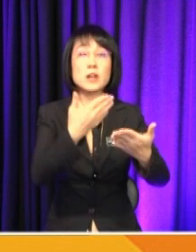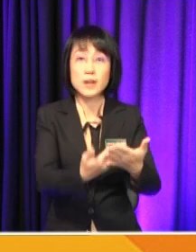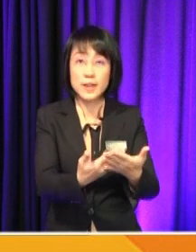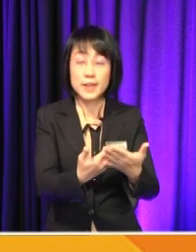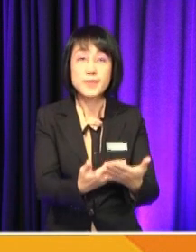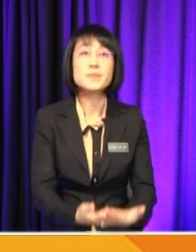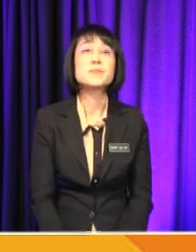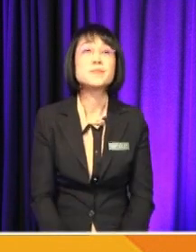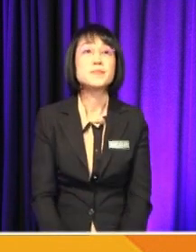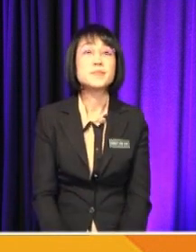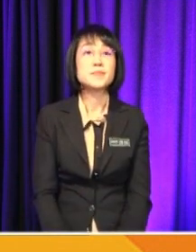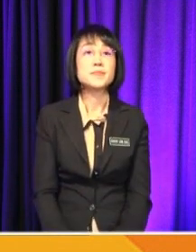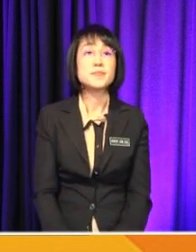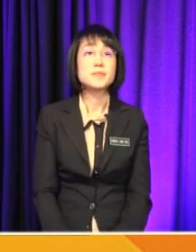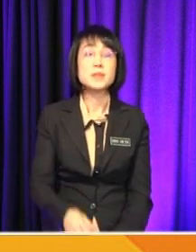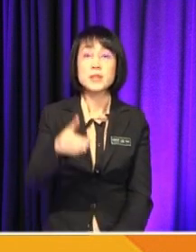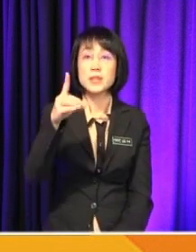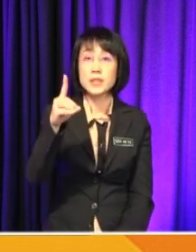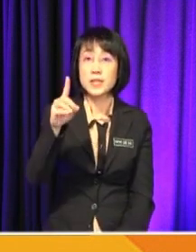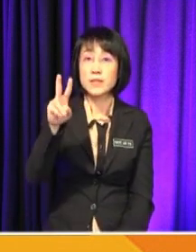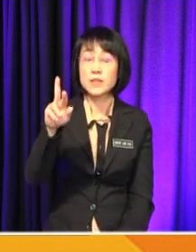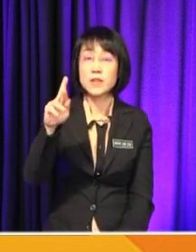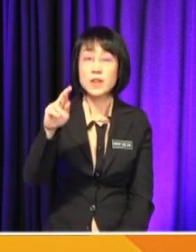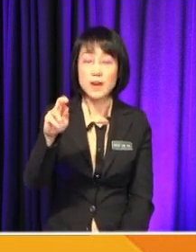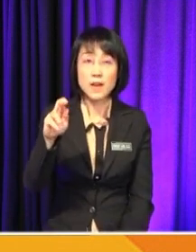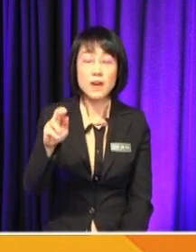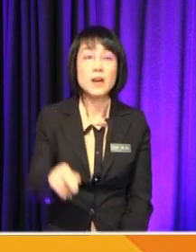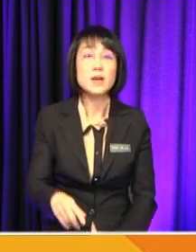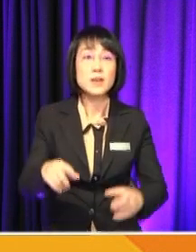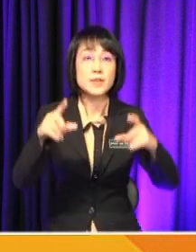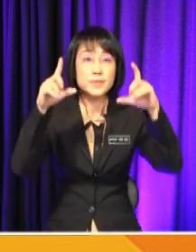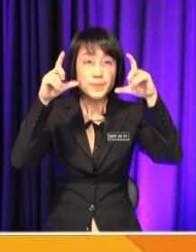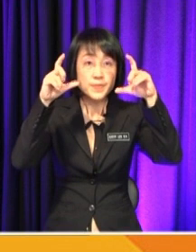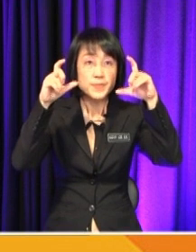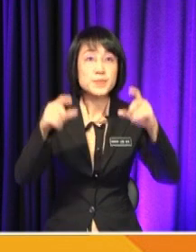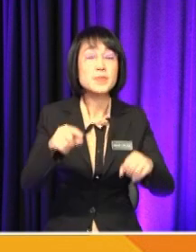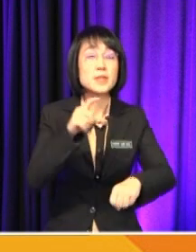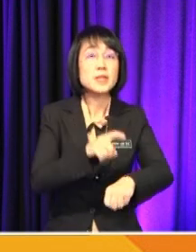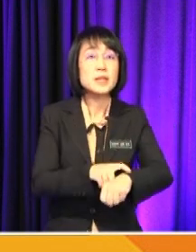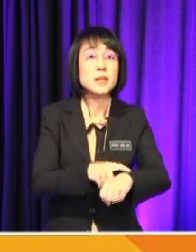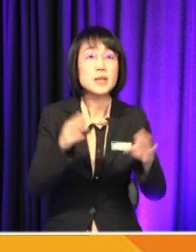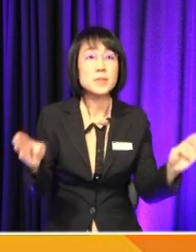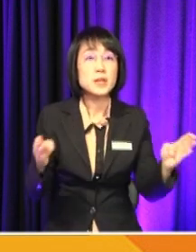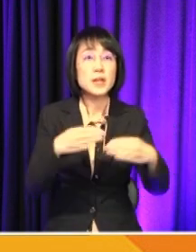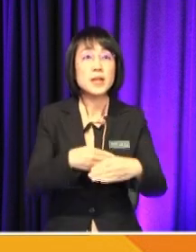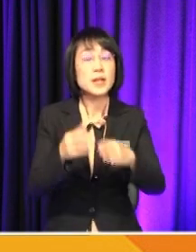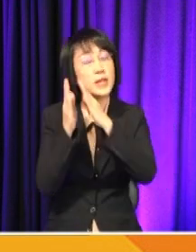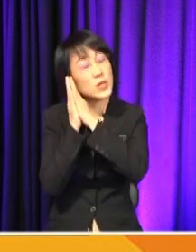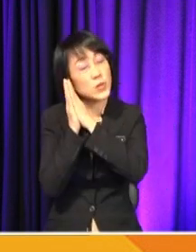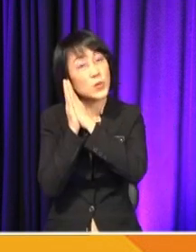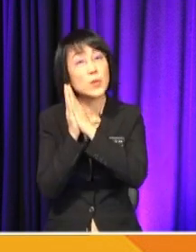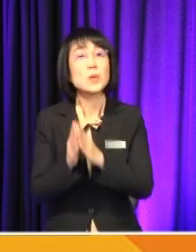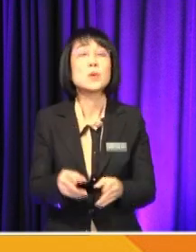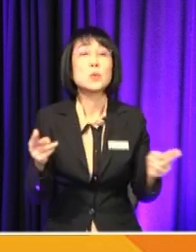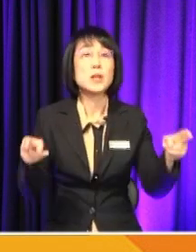di mana video digital diletakkan pada bilik utama untuk kita memantau Oke dan